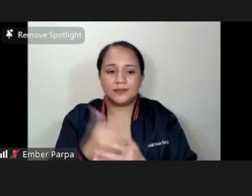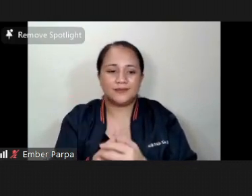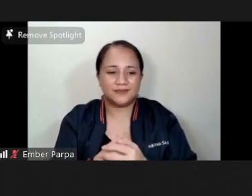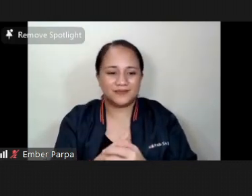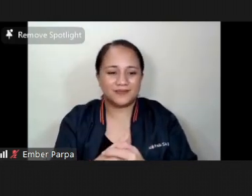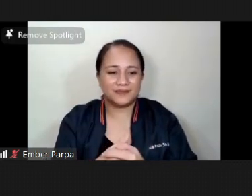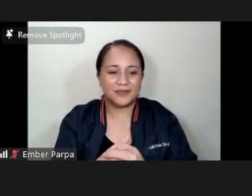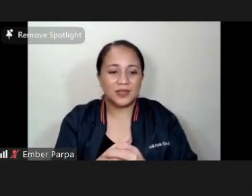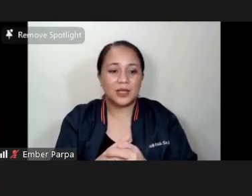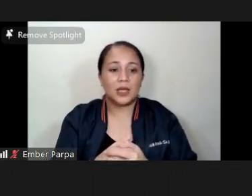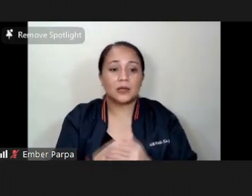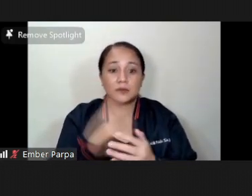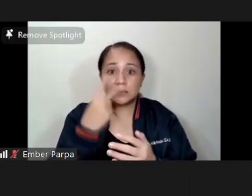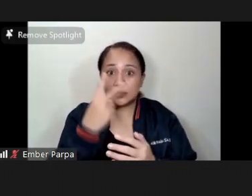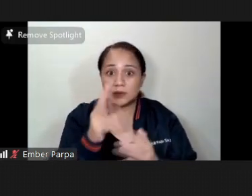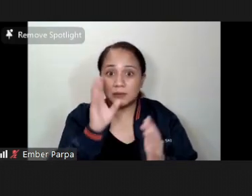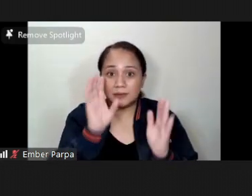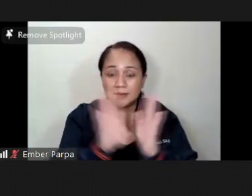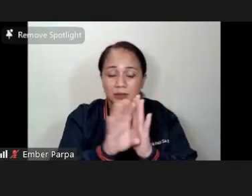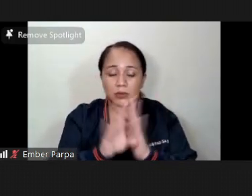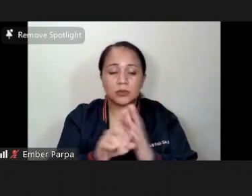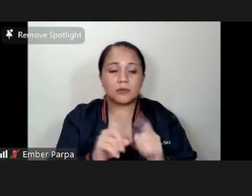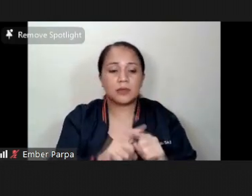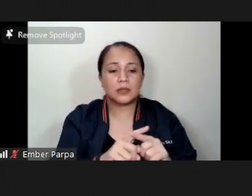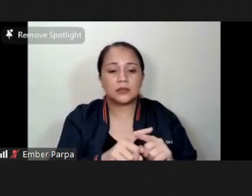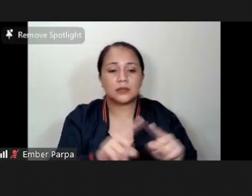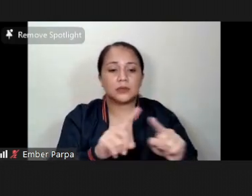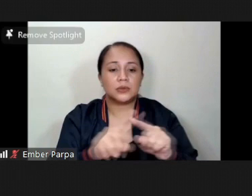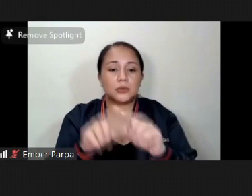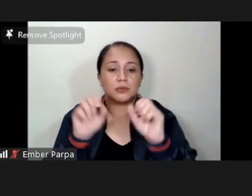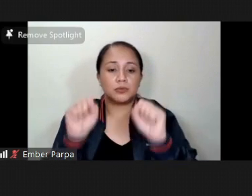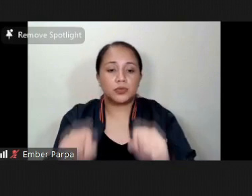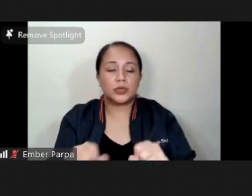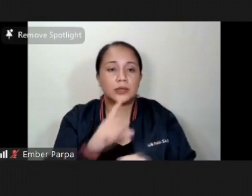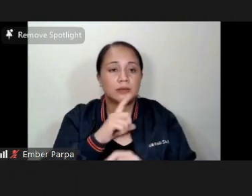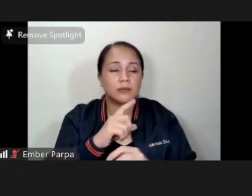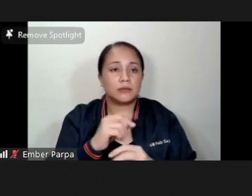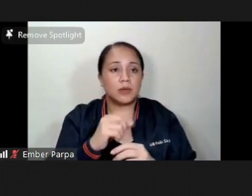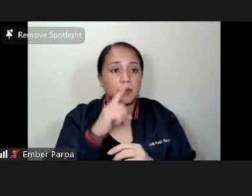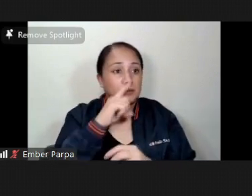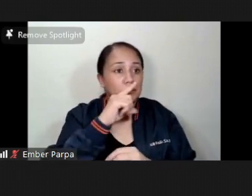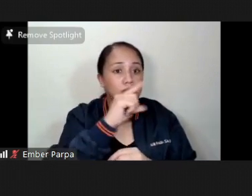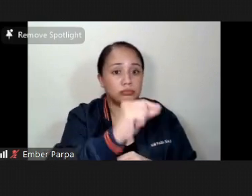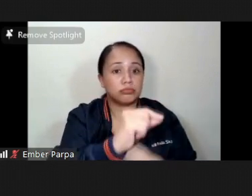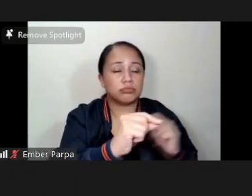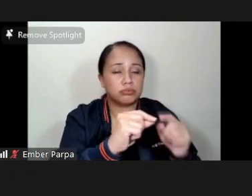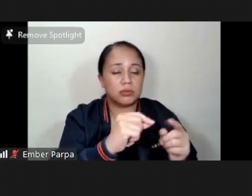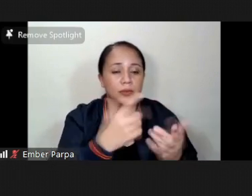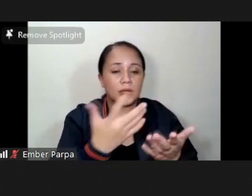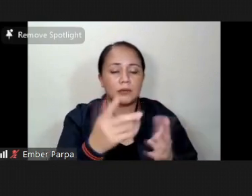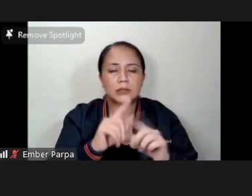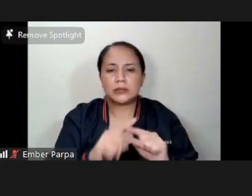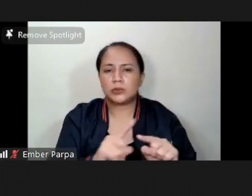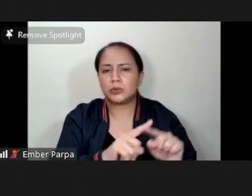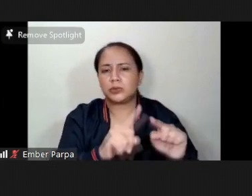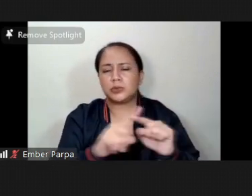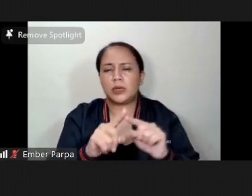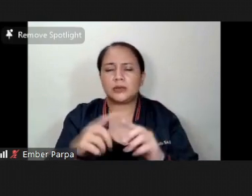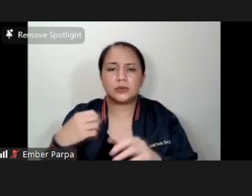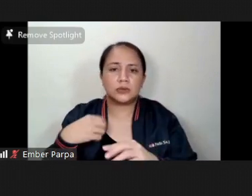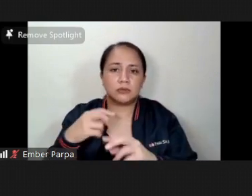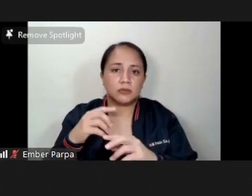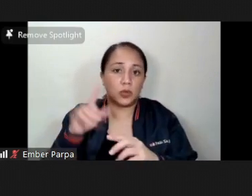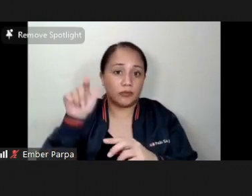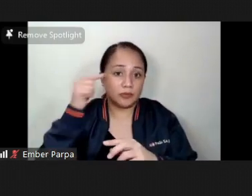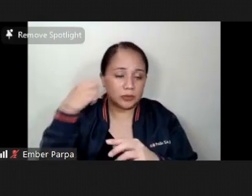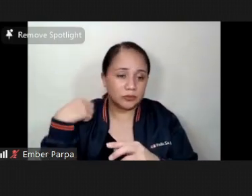So ang mga icons na riyan ay ilan lamang sa maaari nating mapagsumbungan. Meron din namang mga different government officials